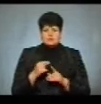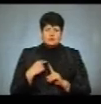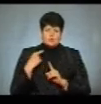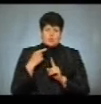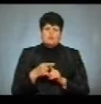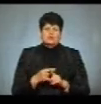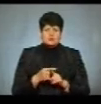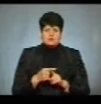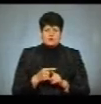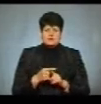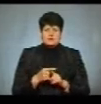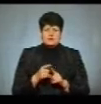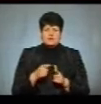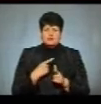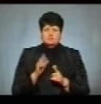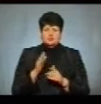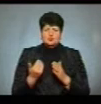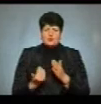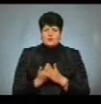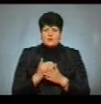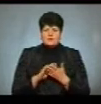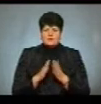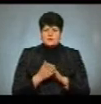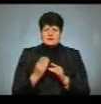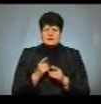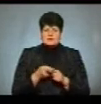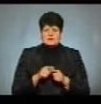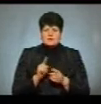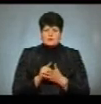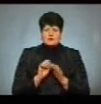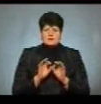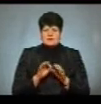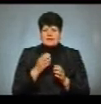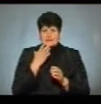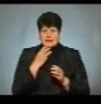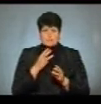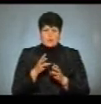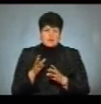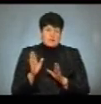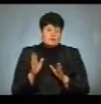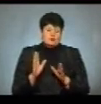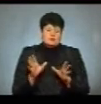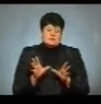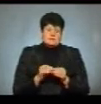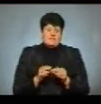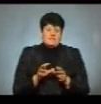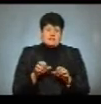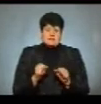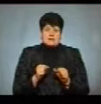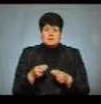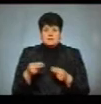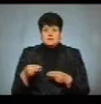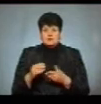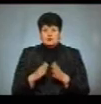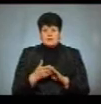доплюсована, чи буде нові договори. Ну, фактично, це би мало розказати більше тепломережі, як вони фактично будуть з людьми, з власниками заключати ці договори